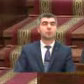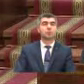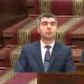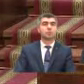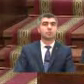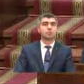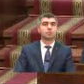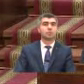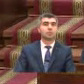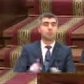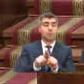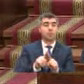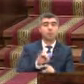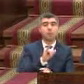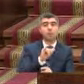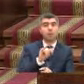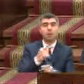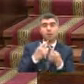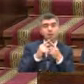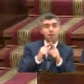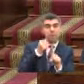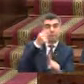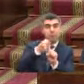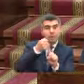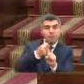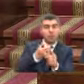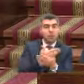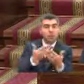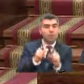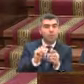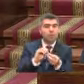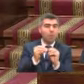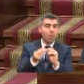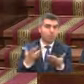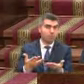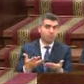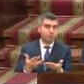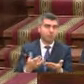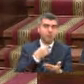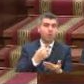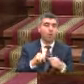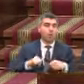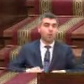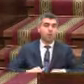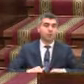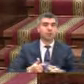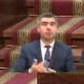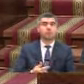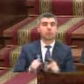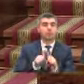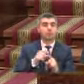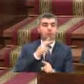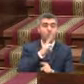لا يخفى على أحد المجهودات التي تقومون بها لحل هذا المشكل، ولكن السيدة الوزيرة، تدخل الدولة